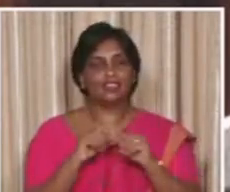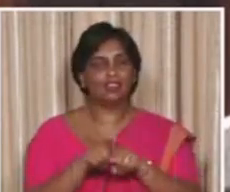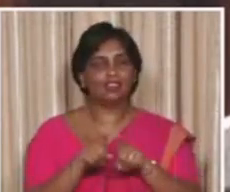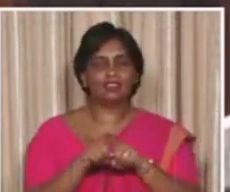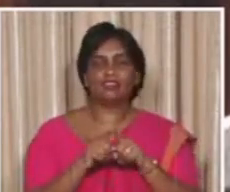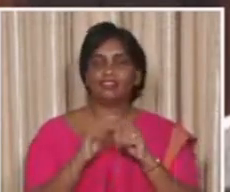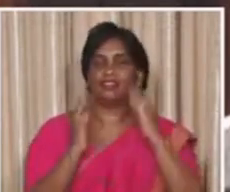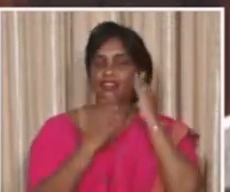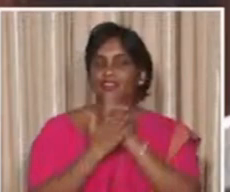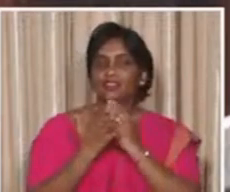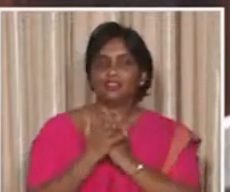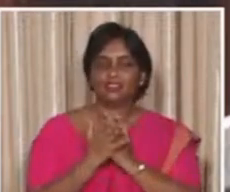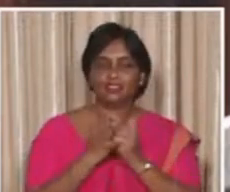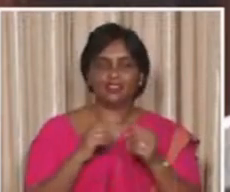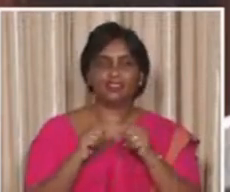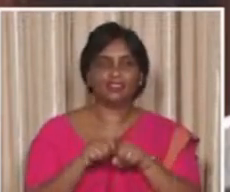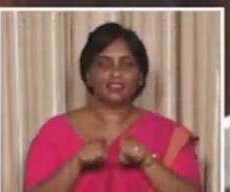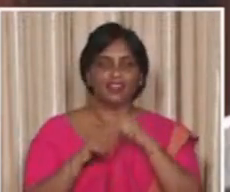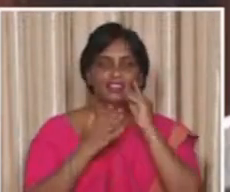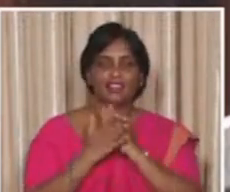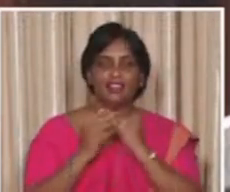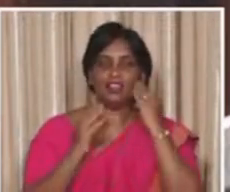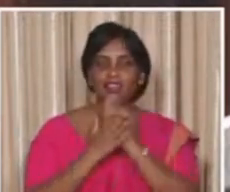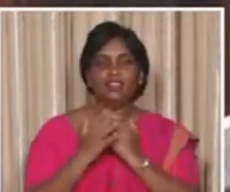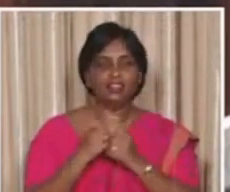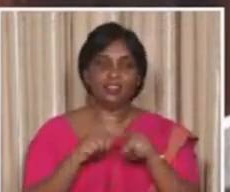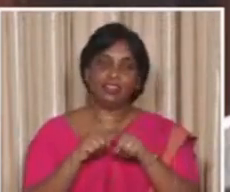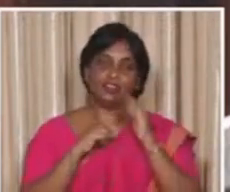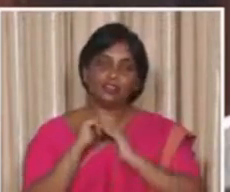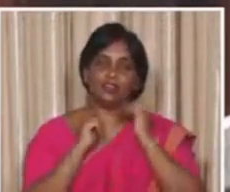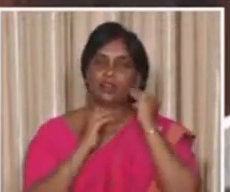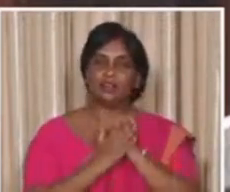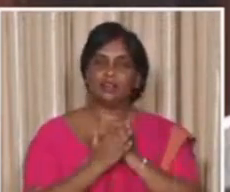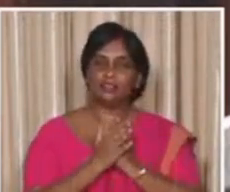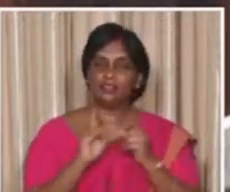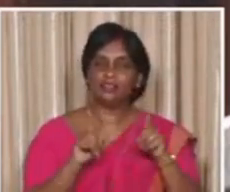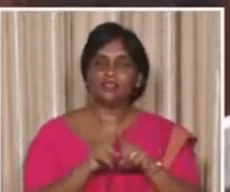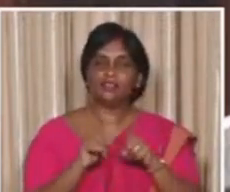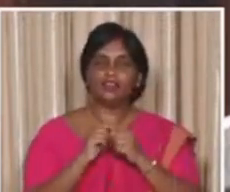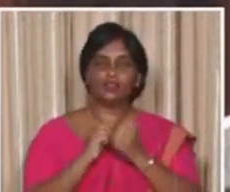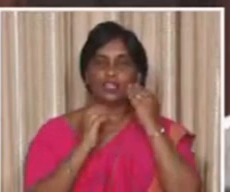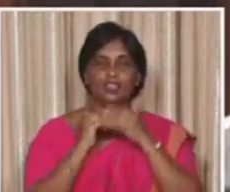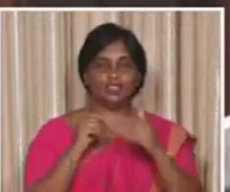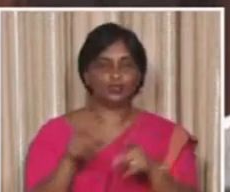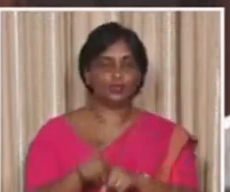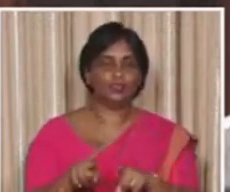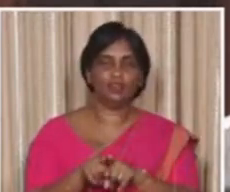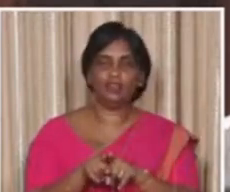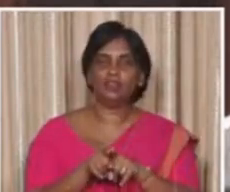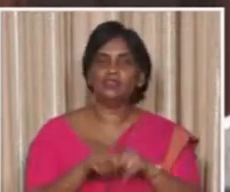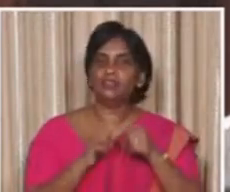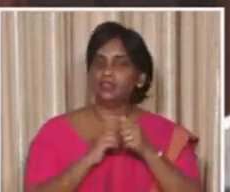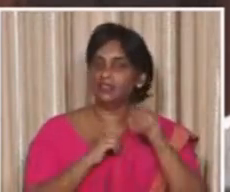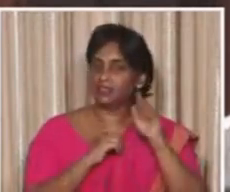வாழ்வாதாரத்தை இழந்திருக்கிறார்கள். மட்டக்களப்பிலே குறிப்பாக கால்நடைகள், மட்டக்களப்பு மட்டுமில்லை திருவோணமலையாக இருக்கட்டும், எந்தெந்த பிரதேசத்தில் மேய்ச்சித்தறை இருக்கோ அங்கெல்லாம்